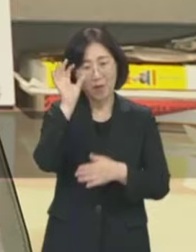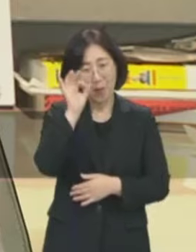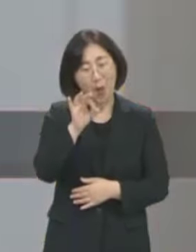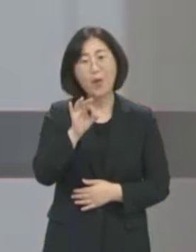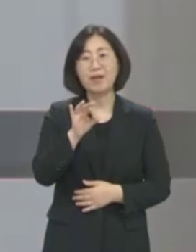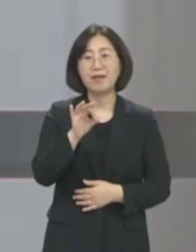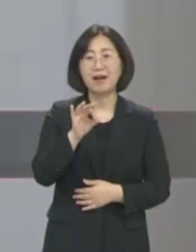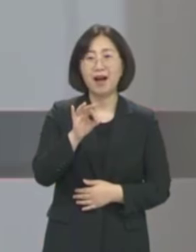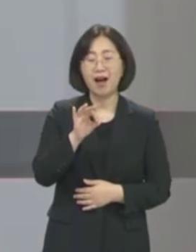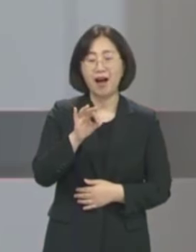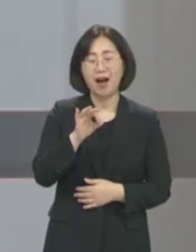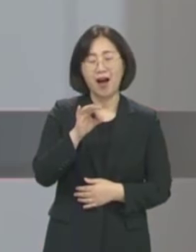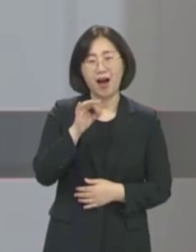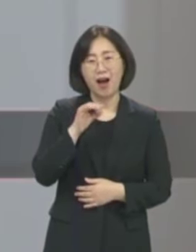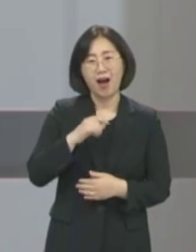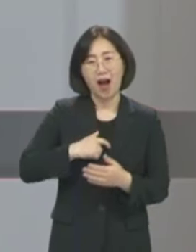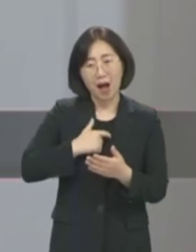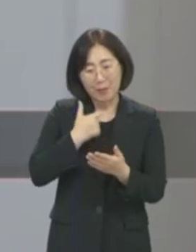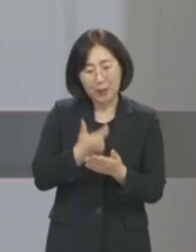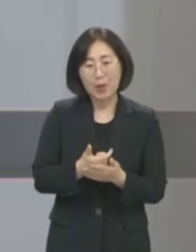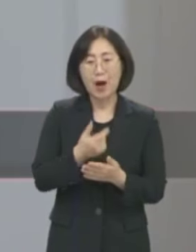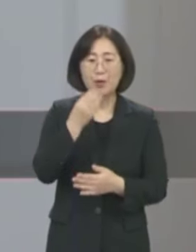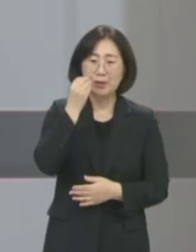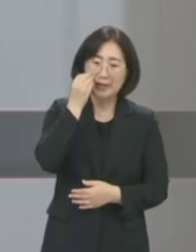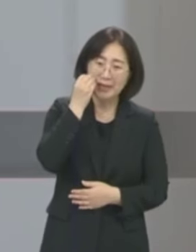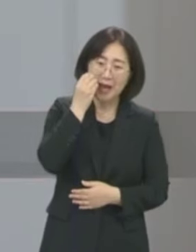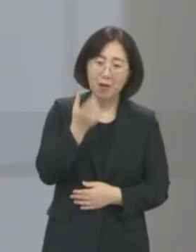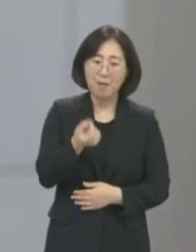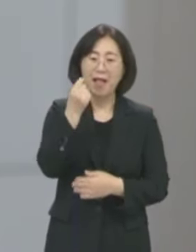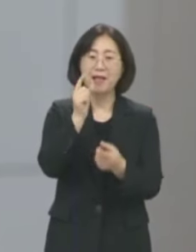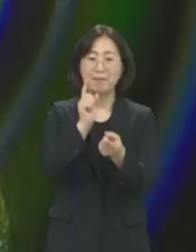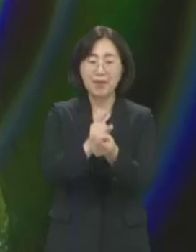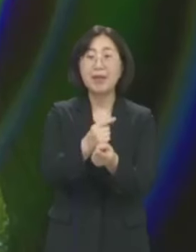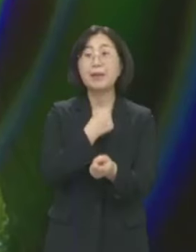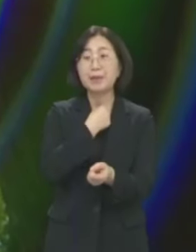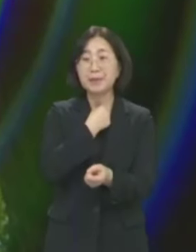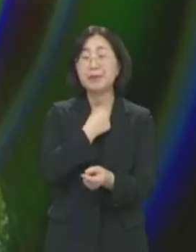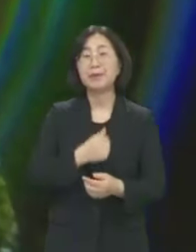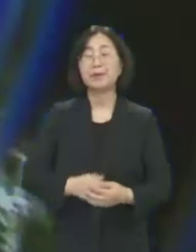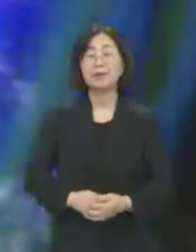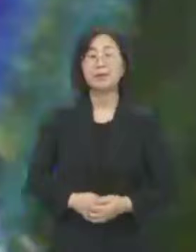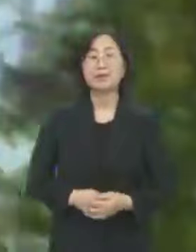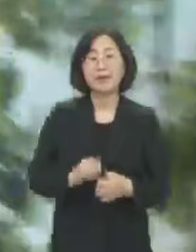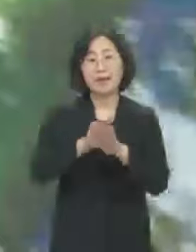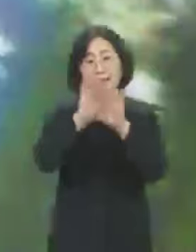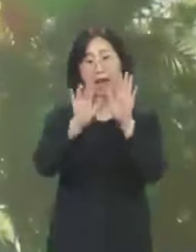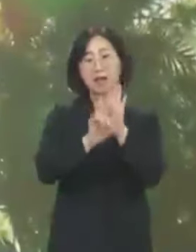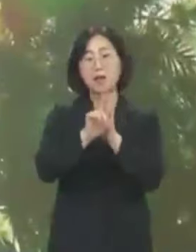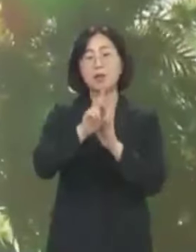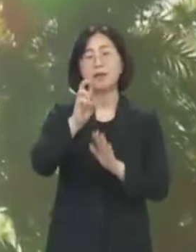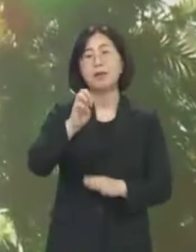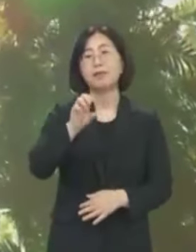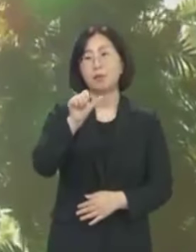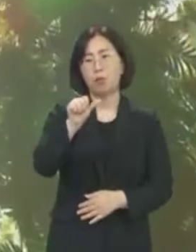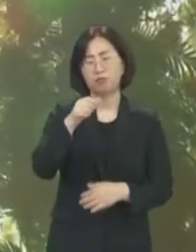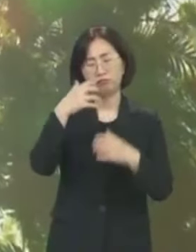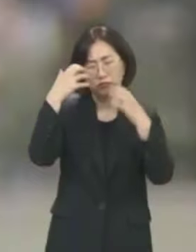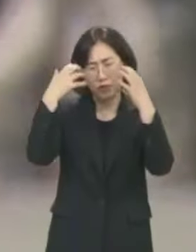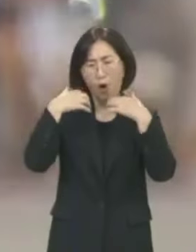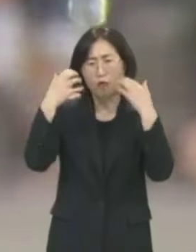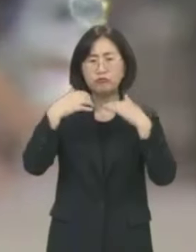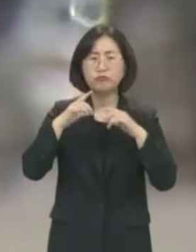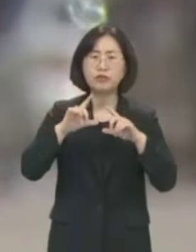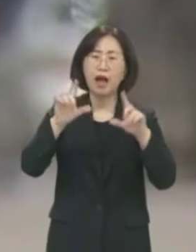울컥하고 신기하기도 하고 빨리 만나고 싶은 마음이 커요. 낮 기온이 35도에 달하는 무더운